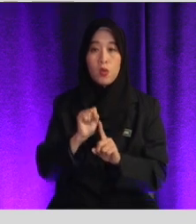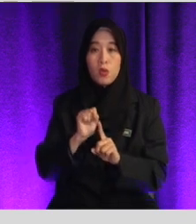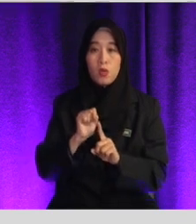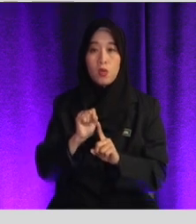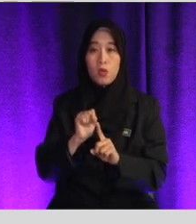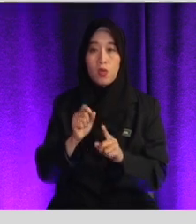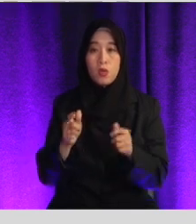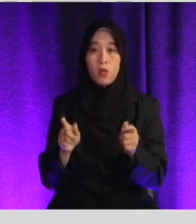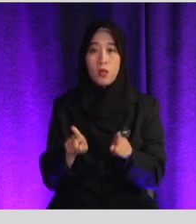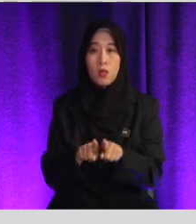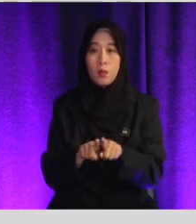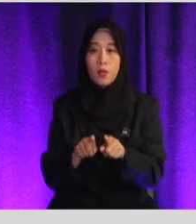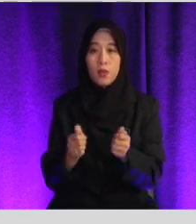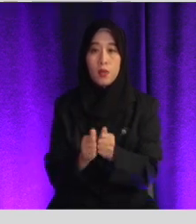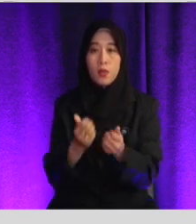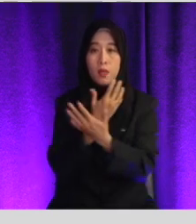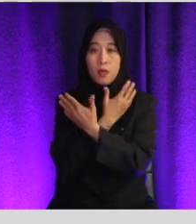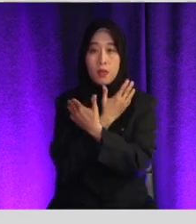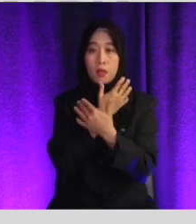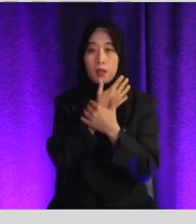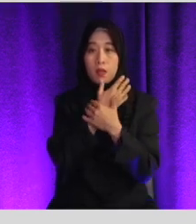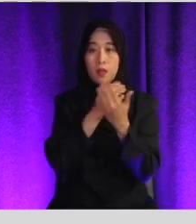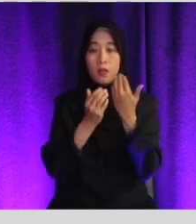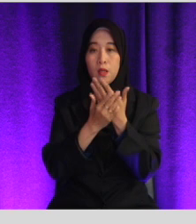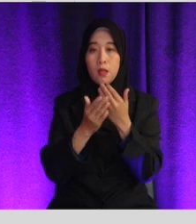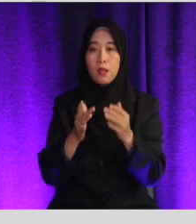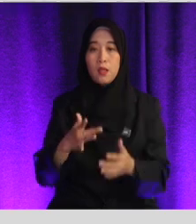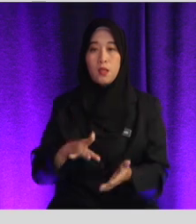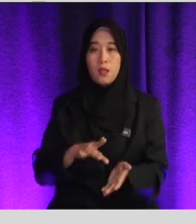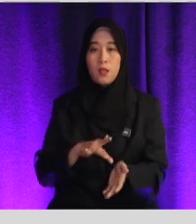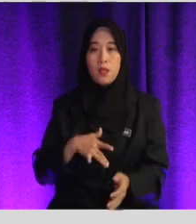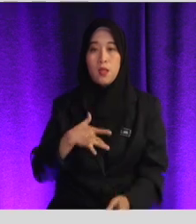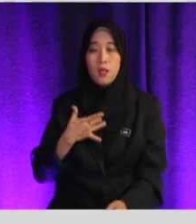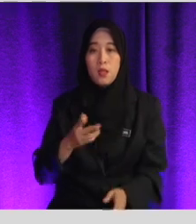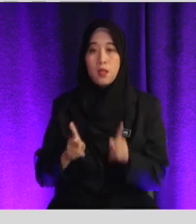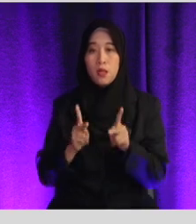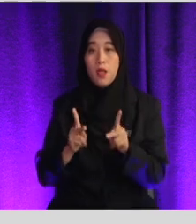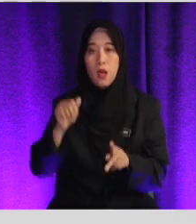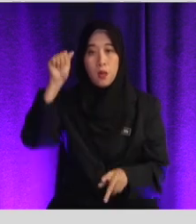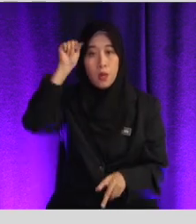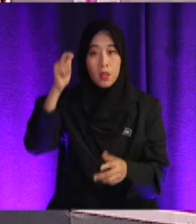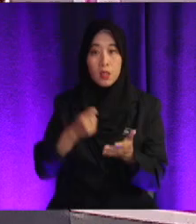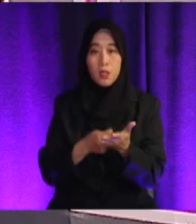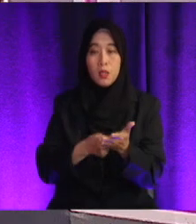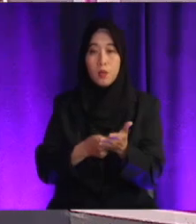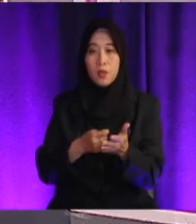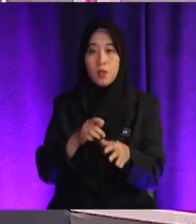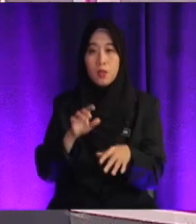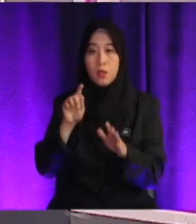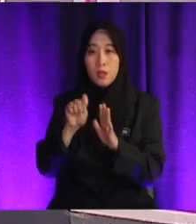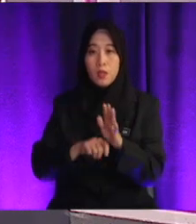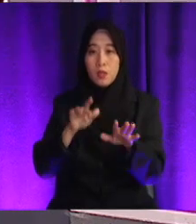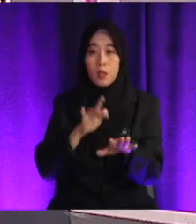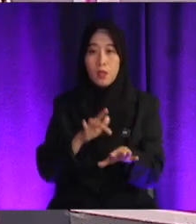punya tangan lah. Tangan kita. Okey. Kan? Okey, kita rasa kalau Akmal tiba-tiba tersentuh